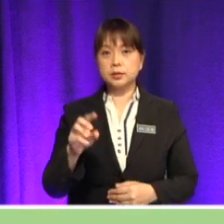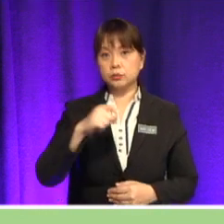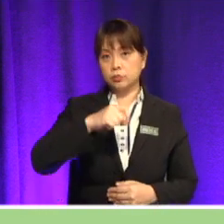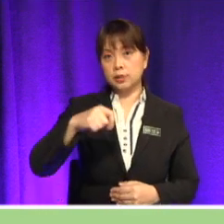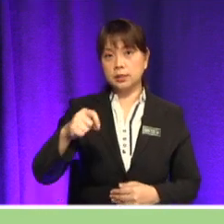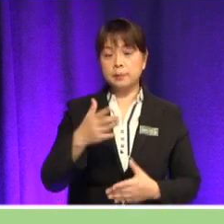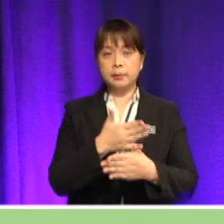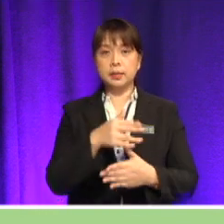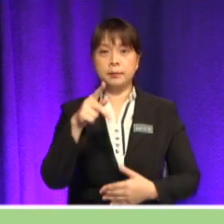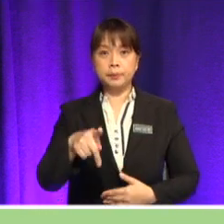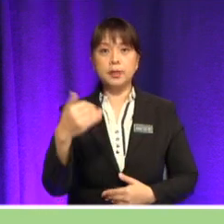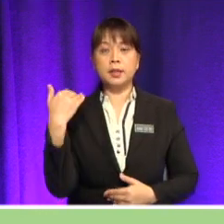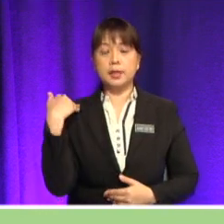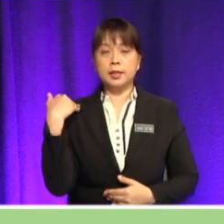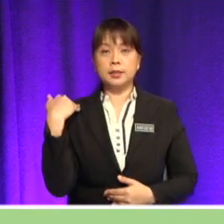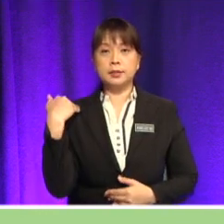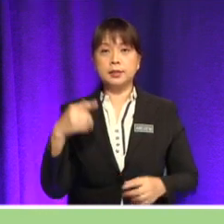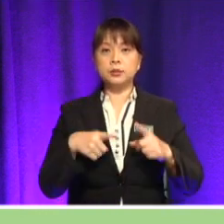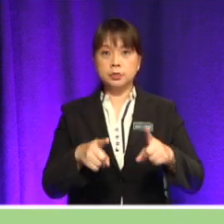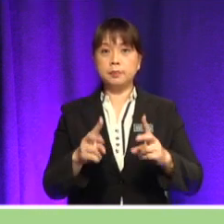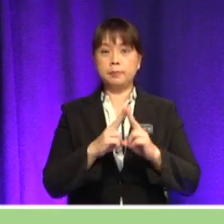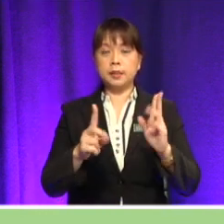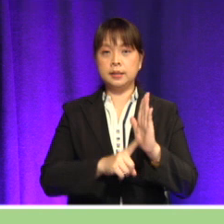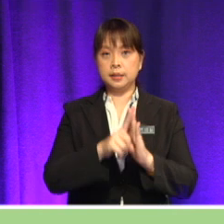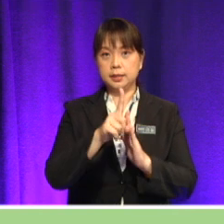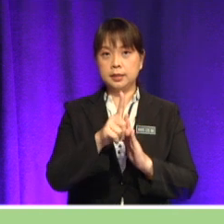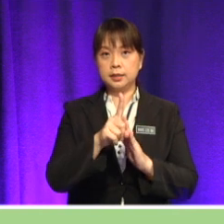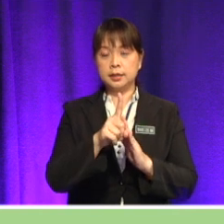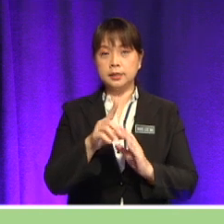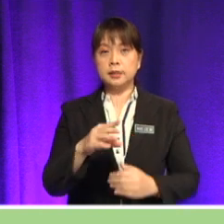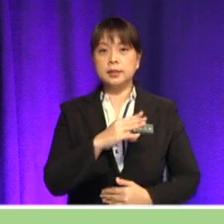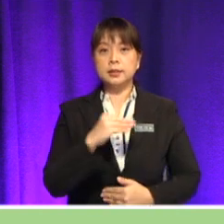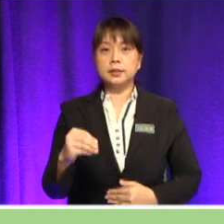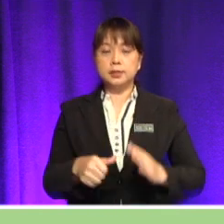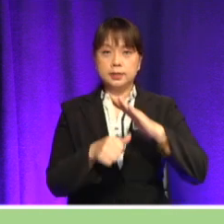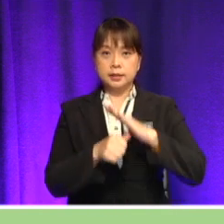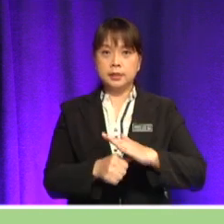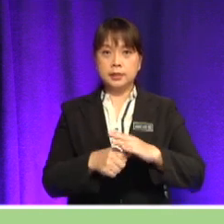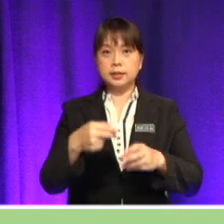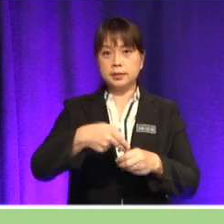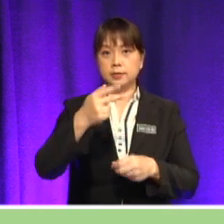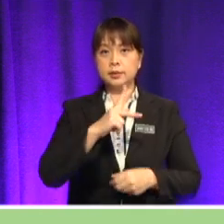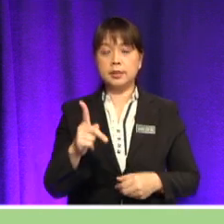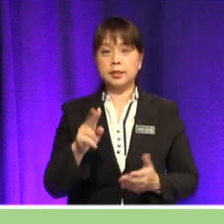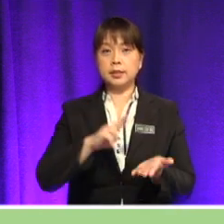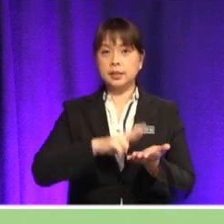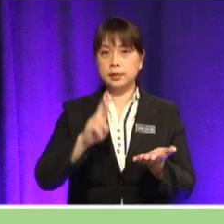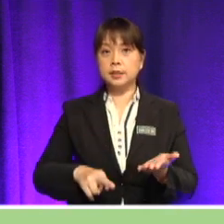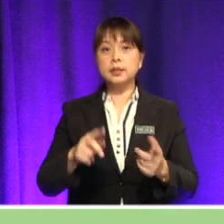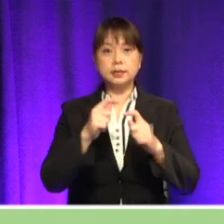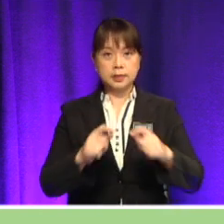mempunyai udara yang paling tinggi seperti yang Aiman tersebut dan tekanan yang dihasilkan rendah dapat